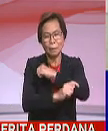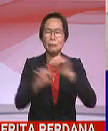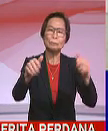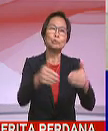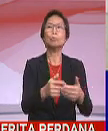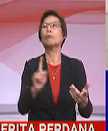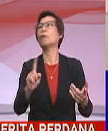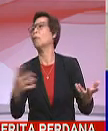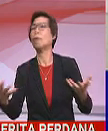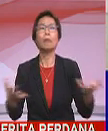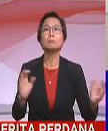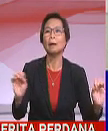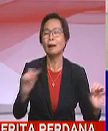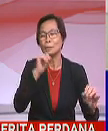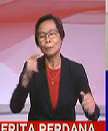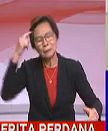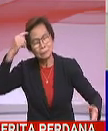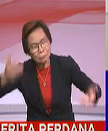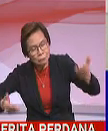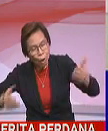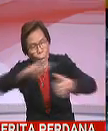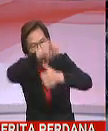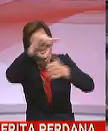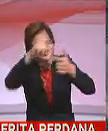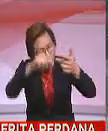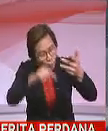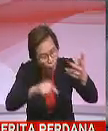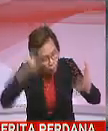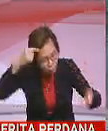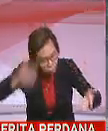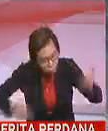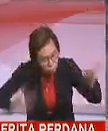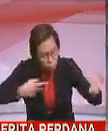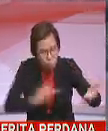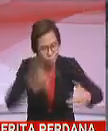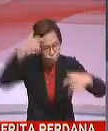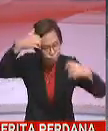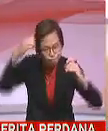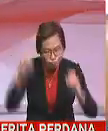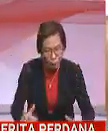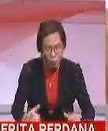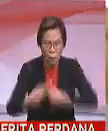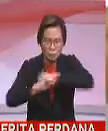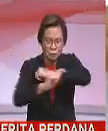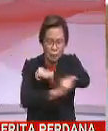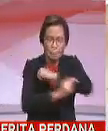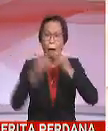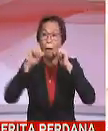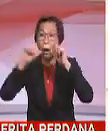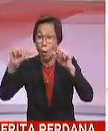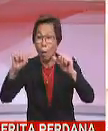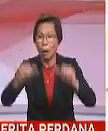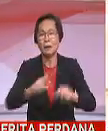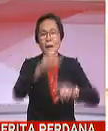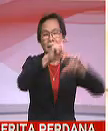ditutup? Maka setelah menimbangkan semua perkara, kita telah membuat keputusan taman-taman awam